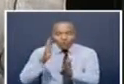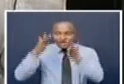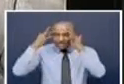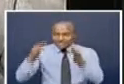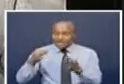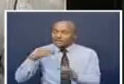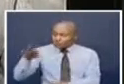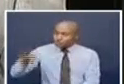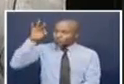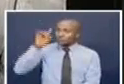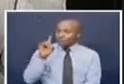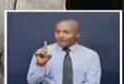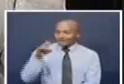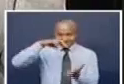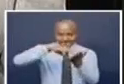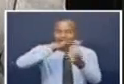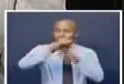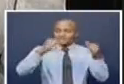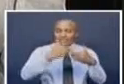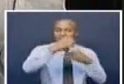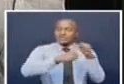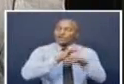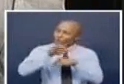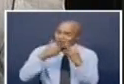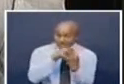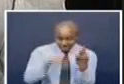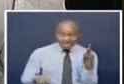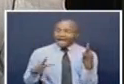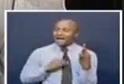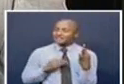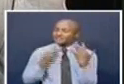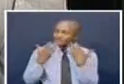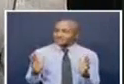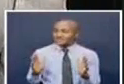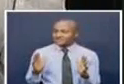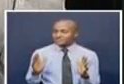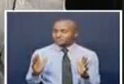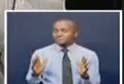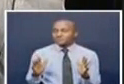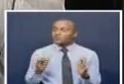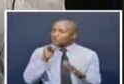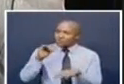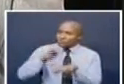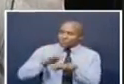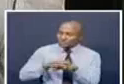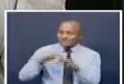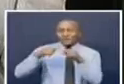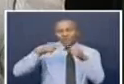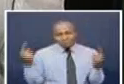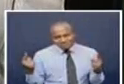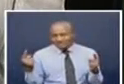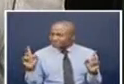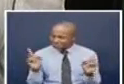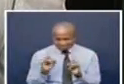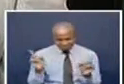kupata mgombea mmoja. Na wote wamekubali, sio si mzuri kuwa kwa upinzani ama nje na wananchi wa